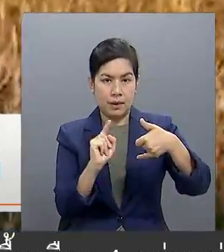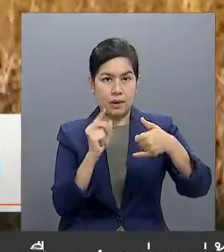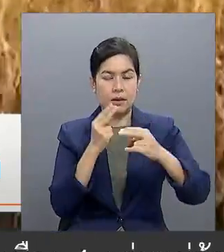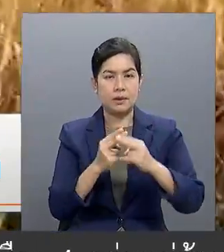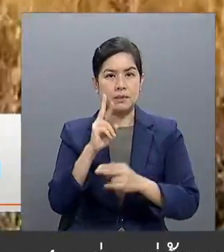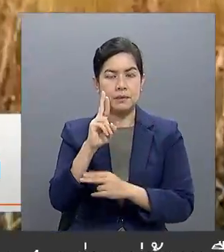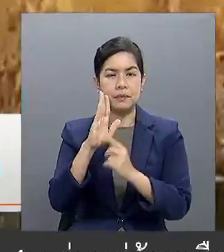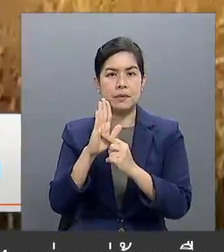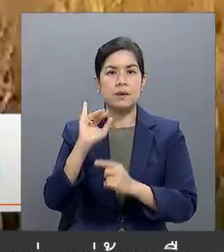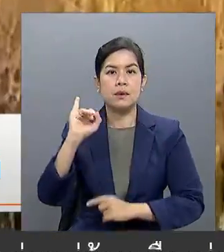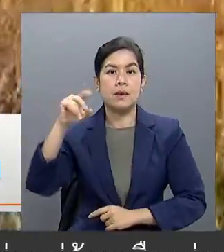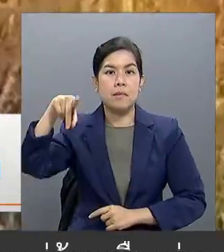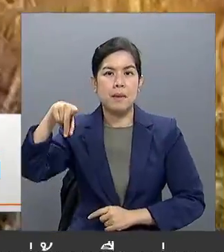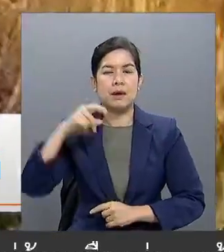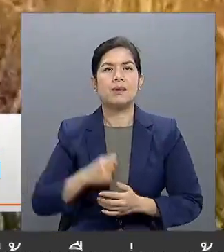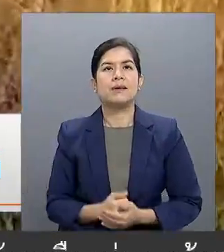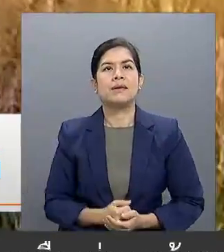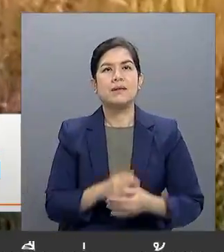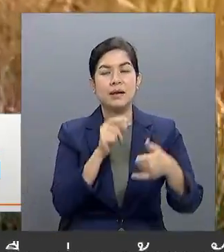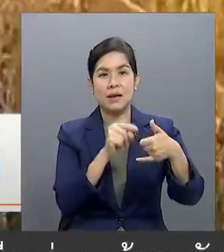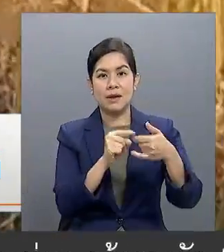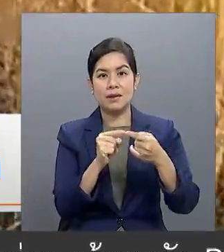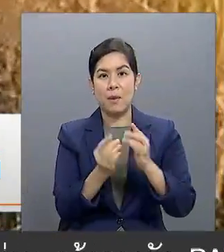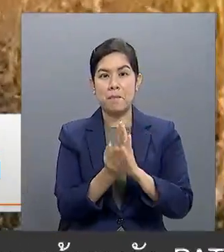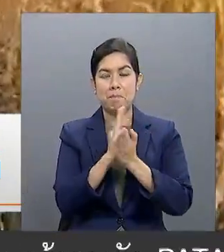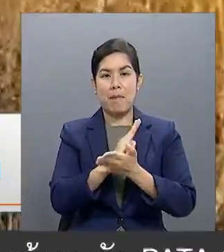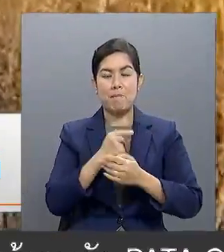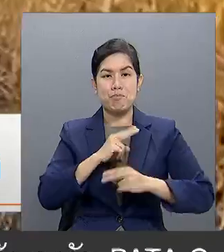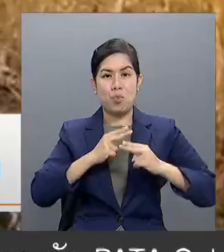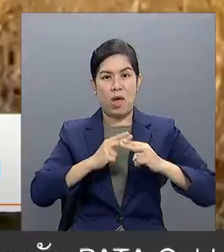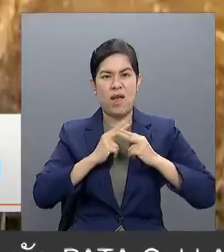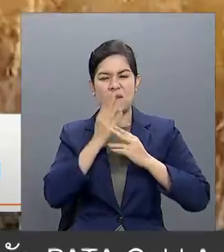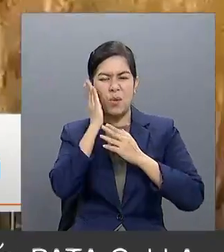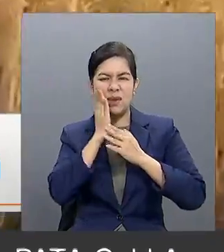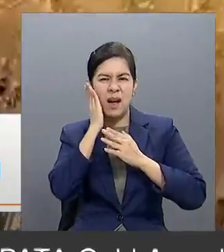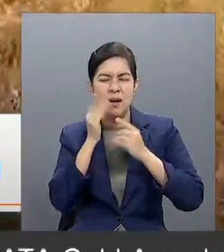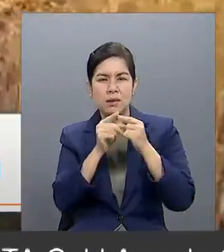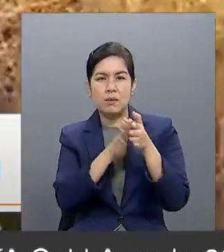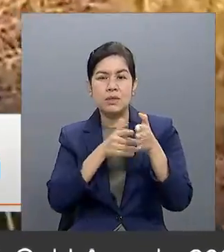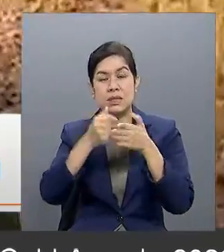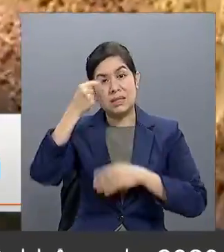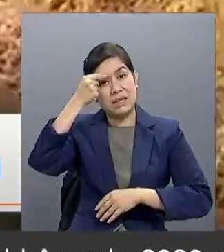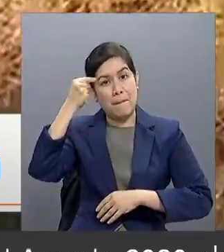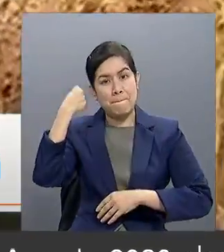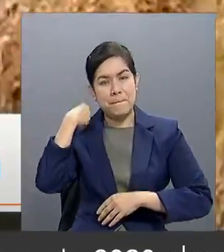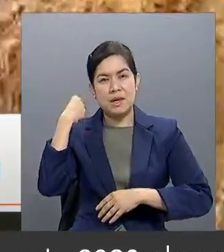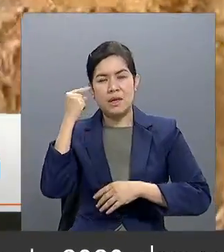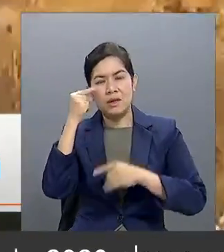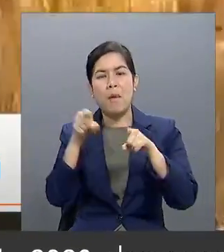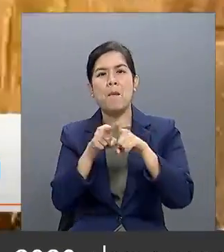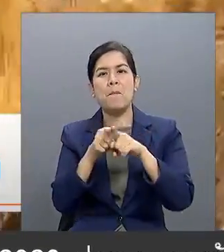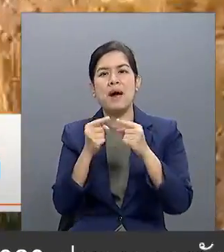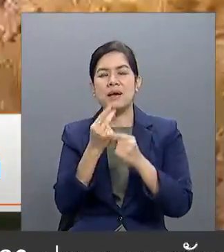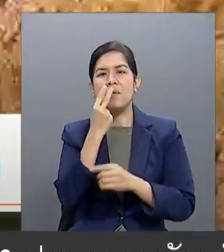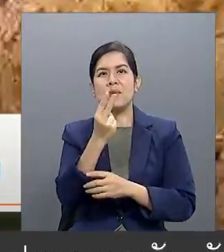บ้านเรียกกันว่าเจ๊ไพได้แปลงโฉมทาหน้าดำปากสีแดงสวมวิกผมสีรุ้งคล้ายกับเงาะป่าลงแขกเกี่ยวข้าวสร้างสีสันให้กับค